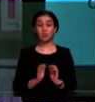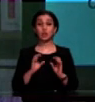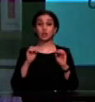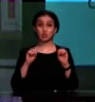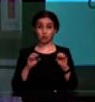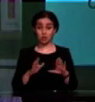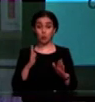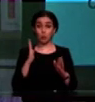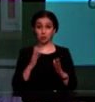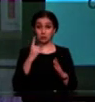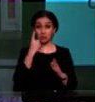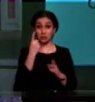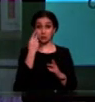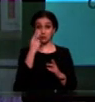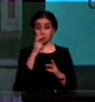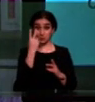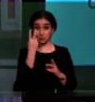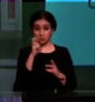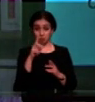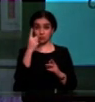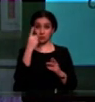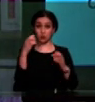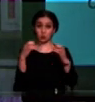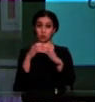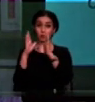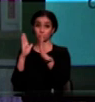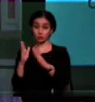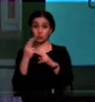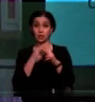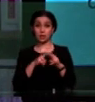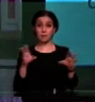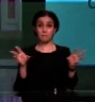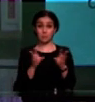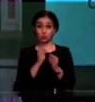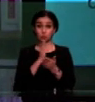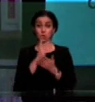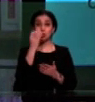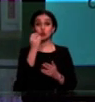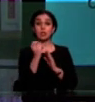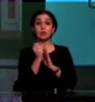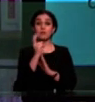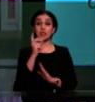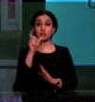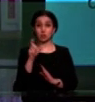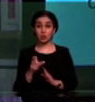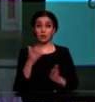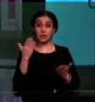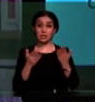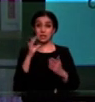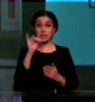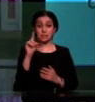Решение. Пусть один из близнецов находится в некоторой группе. Вместе с тем в группе окажутся еще 12 человек